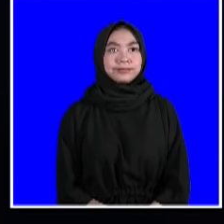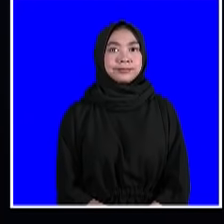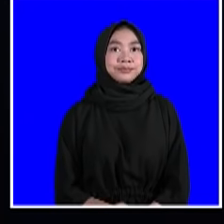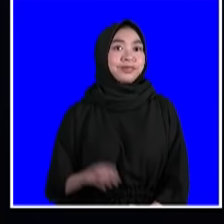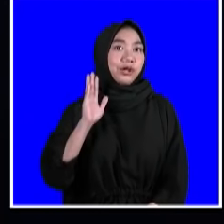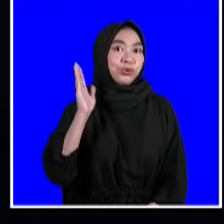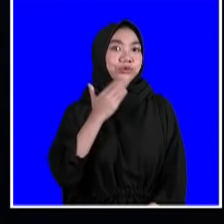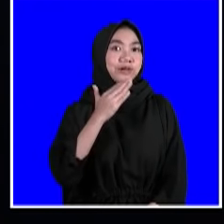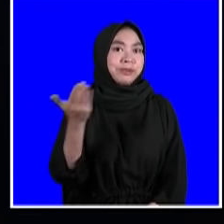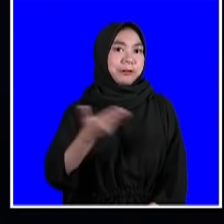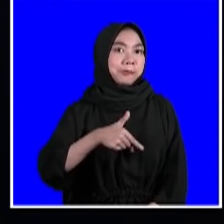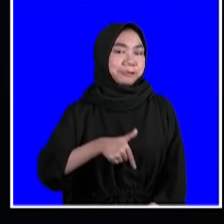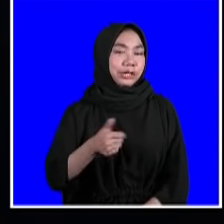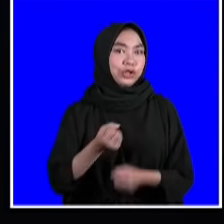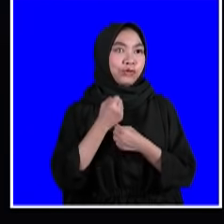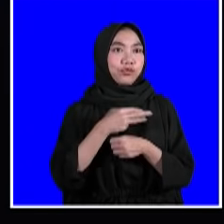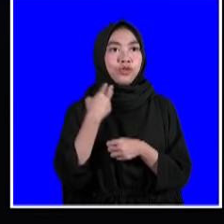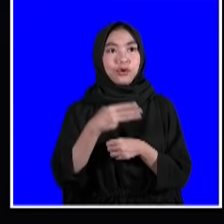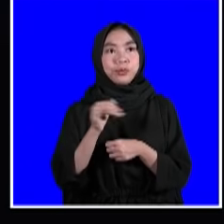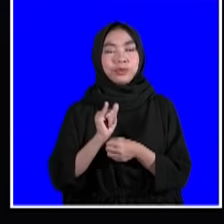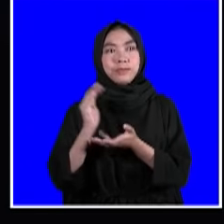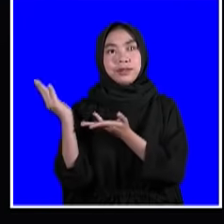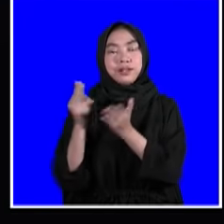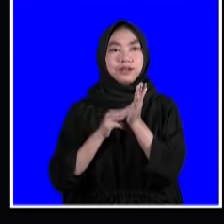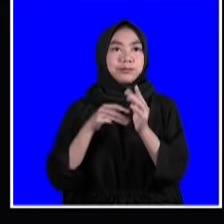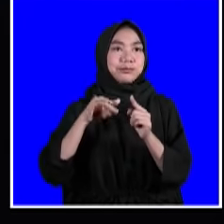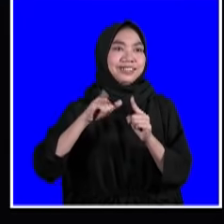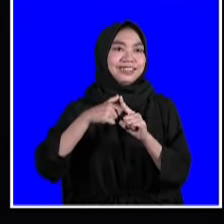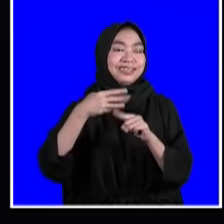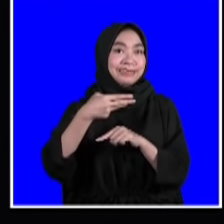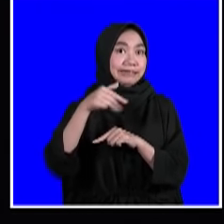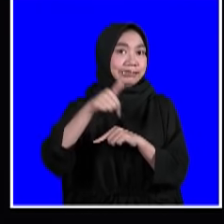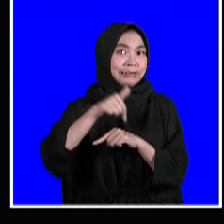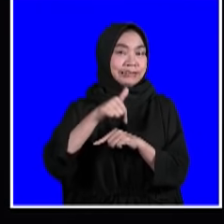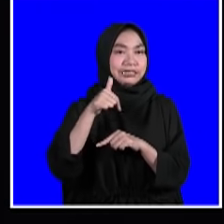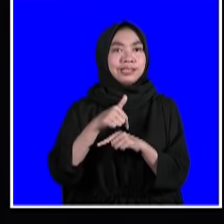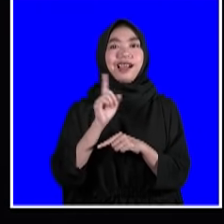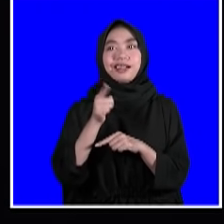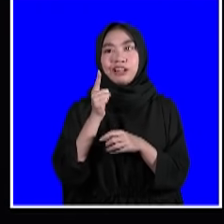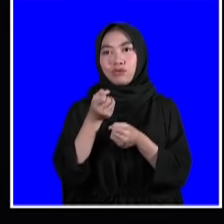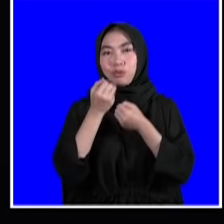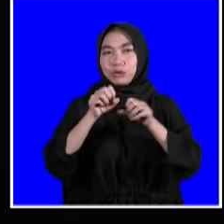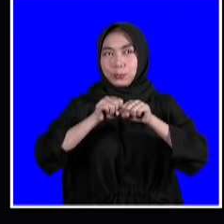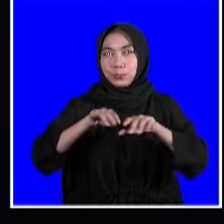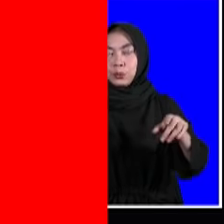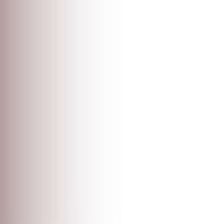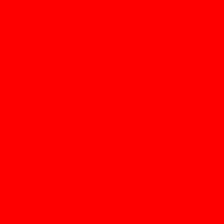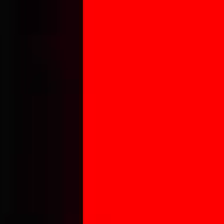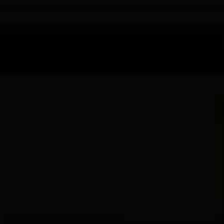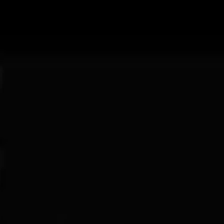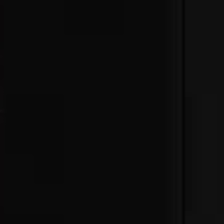Selamat datang di Infonomik bersama saya, Mieke. Di Infonomik kita akan berbagi informasi seputar